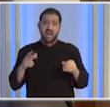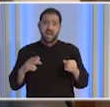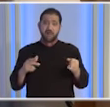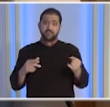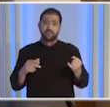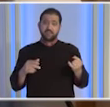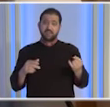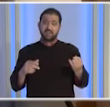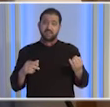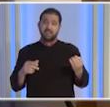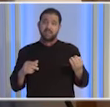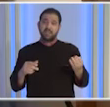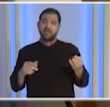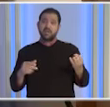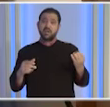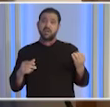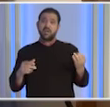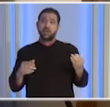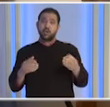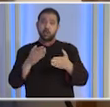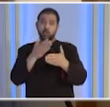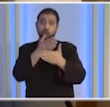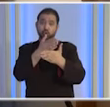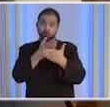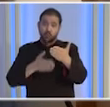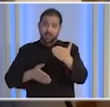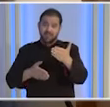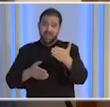65-70% erau francezi și restul erau alte naționalități.